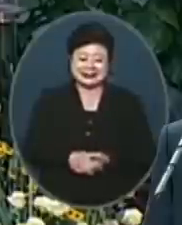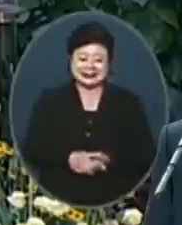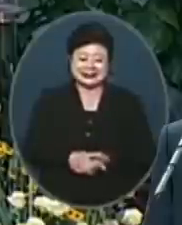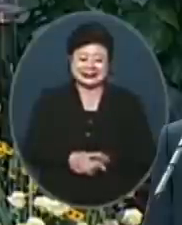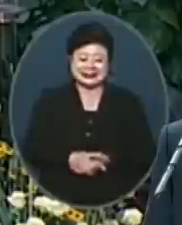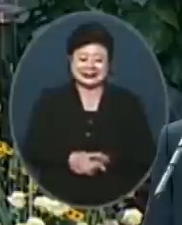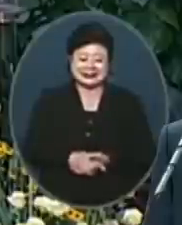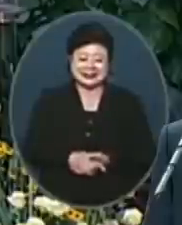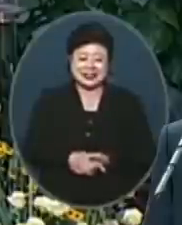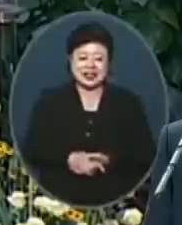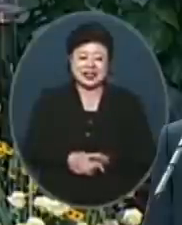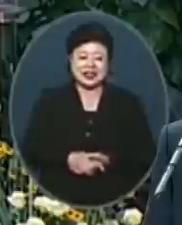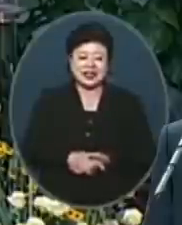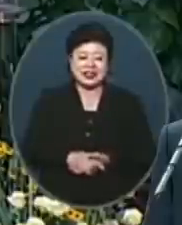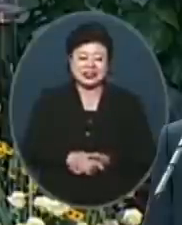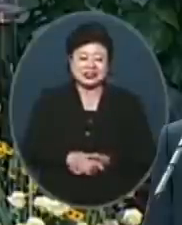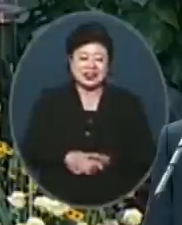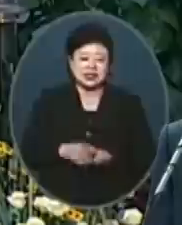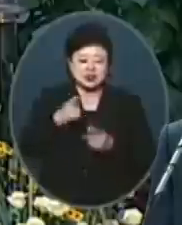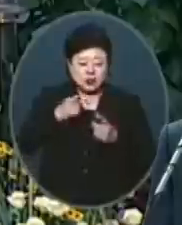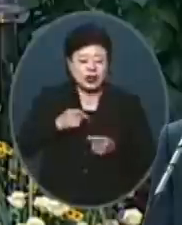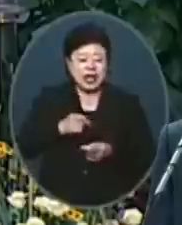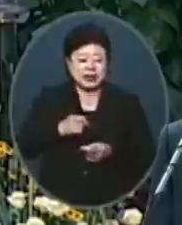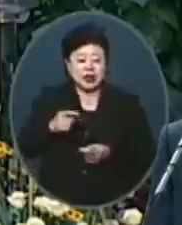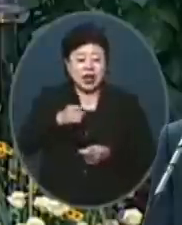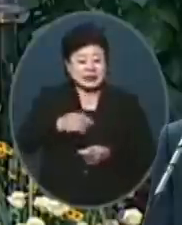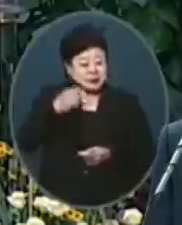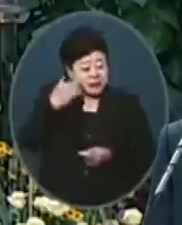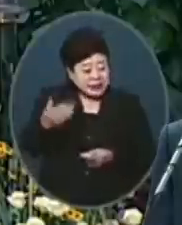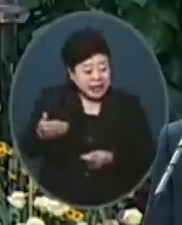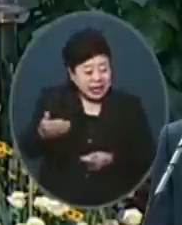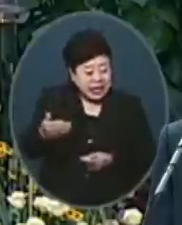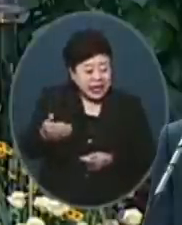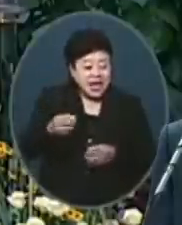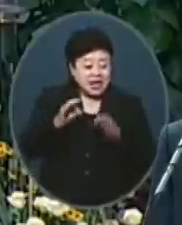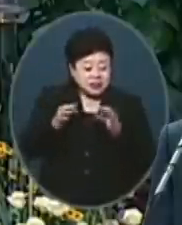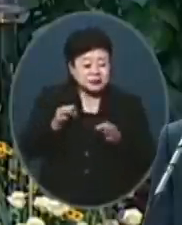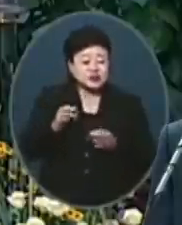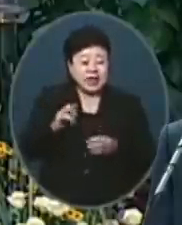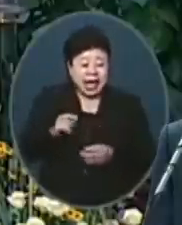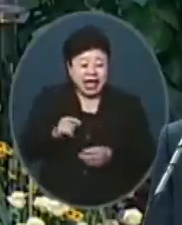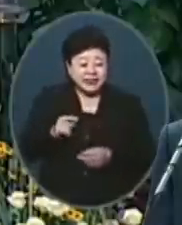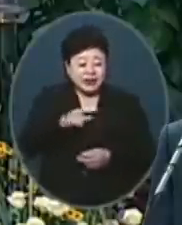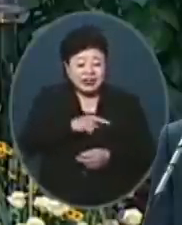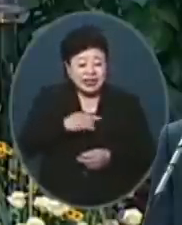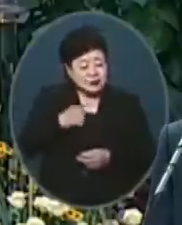못하였냐는 보다도 용기야 너는 알지 못하냐 금순아 너는 알지 못하냐